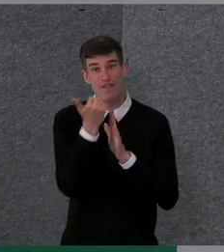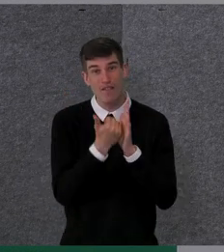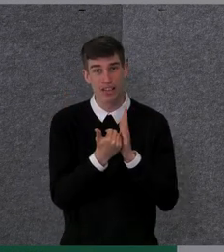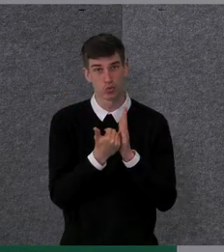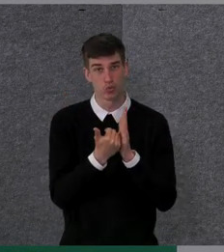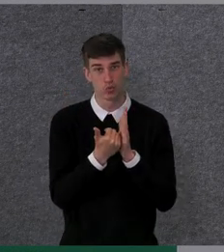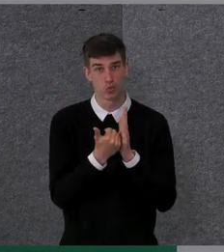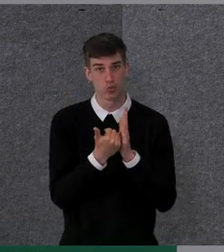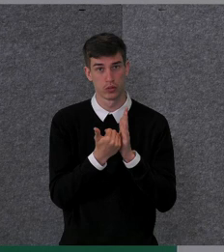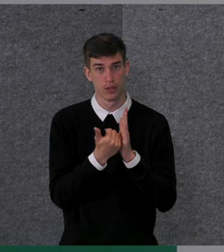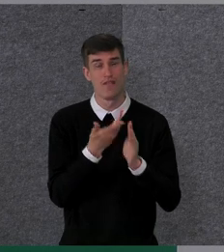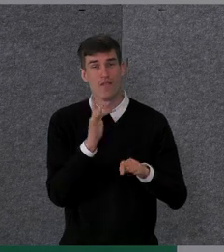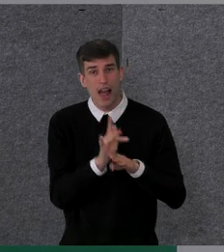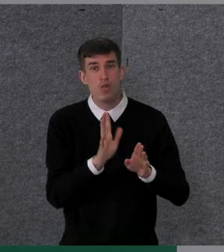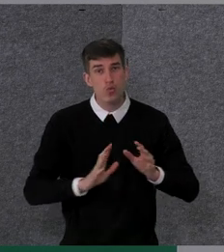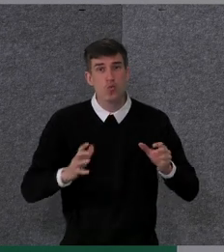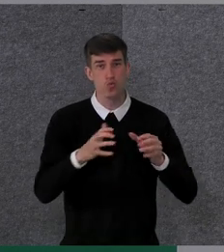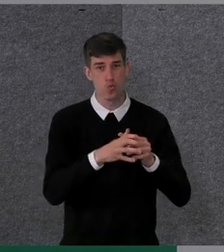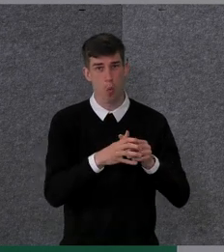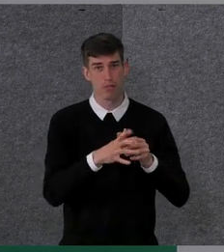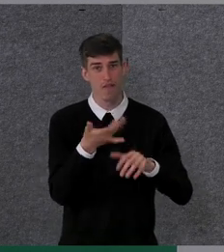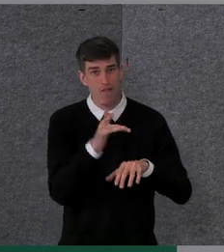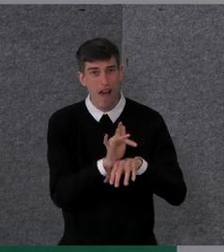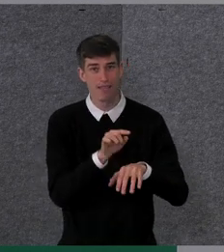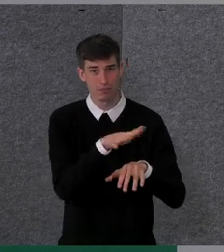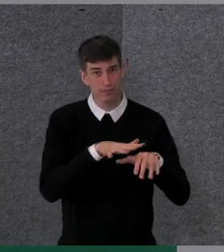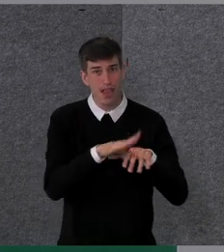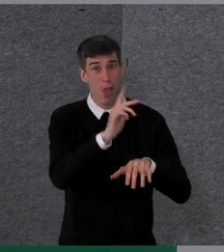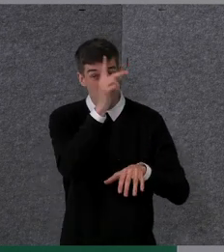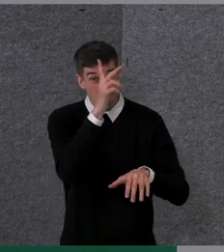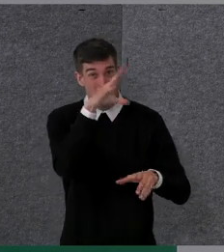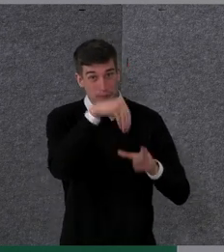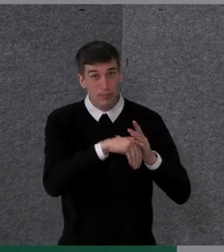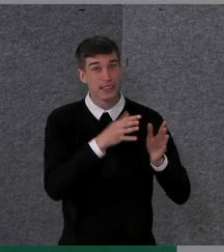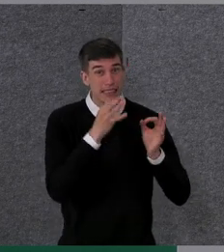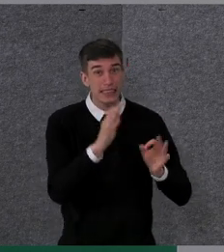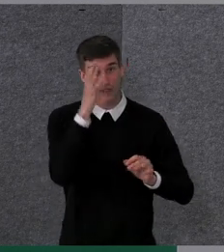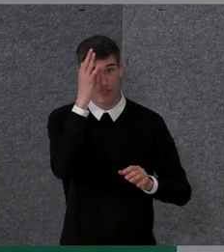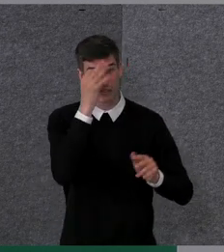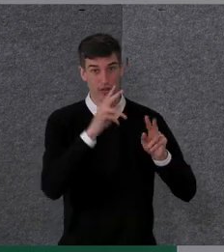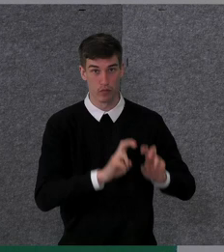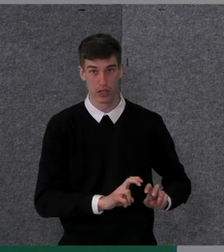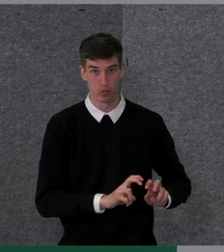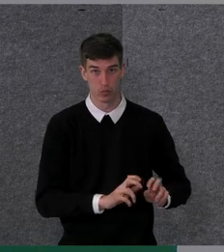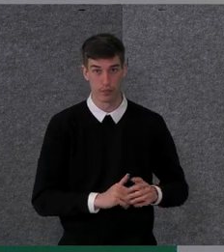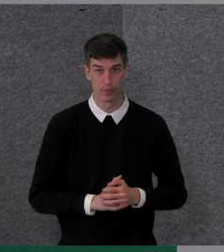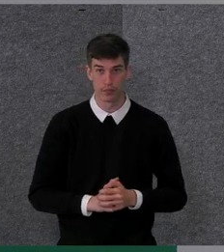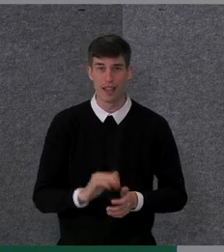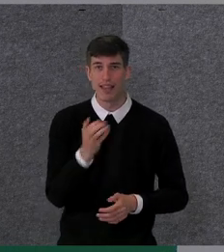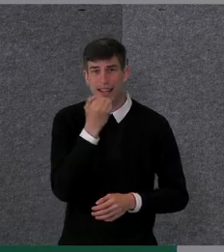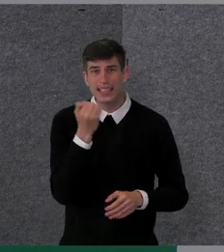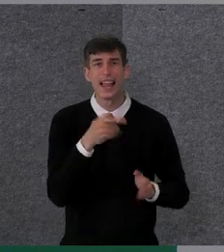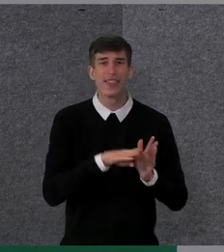und gruppenbezogene Menschenfeindlichkeit innerhalb der Polizei wissenschaftlich untersucht. Wir wissen, Rassismus